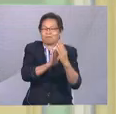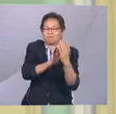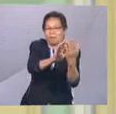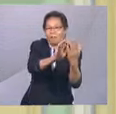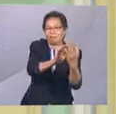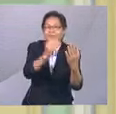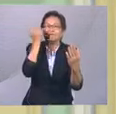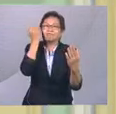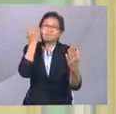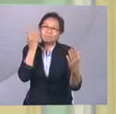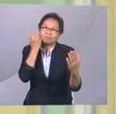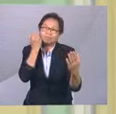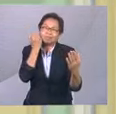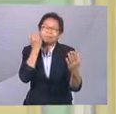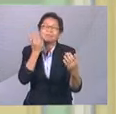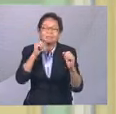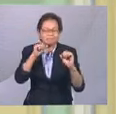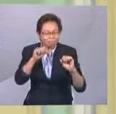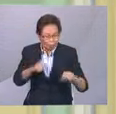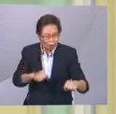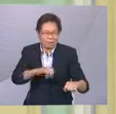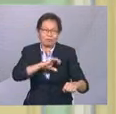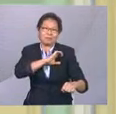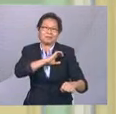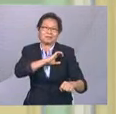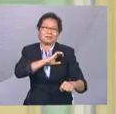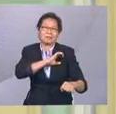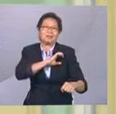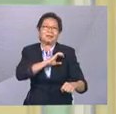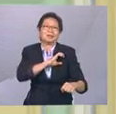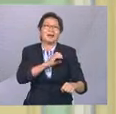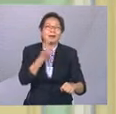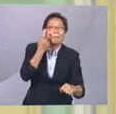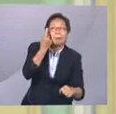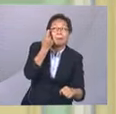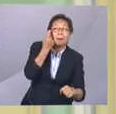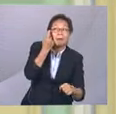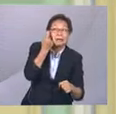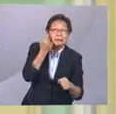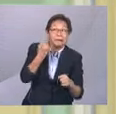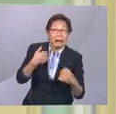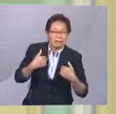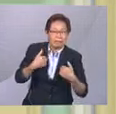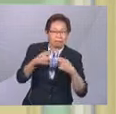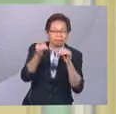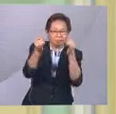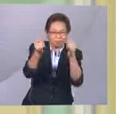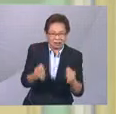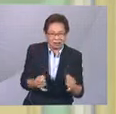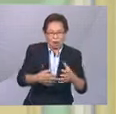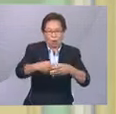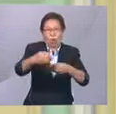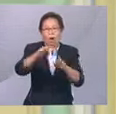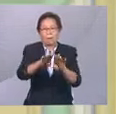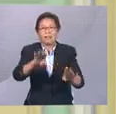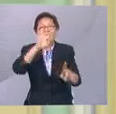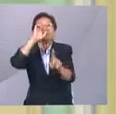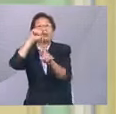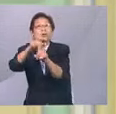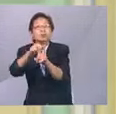ke mahkamah dan sebagainya dicegah bau-bau ini ada seorang individu yang mengeluarkan berita